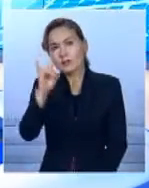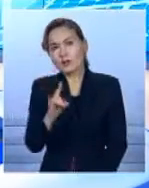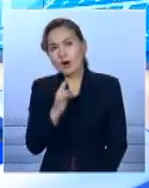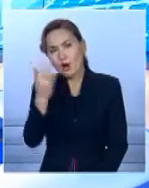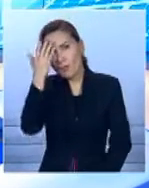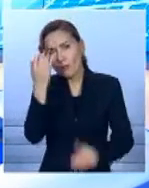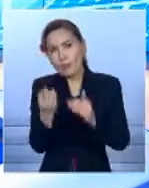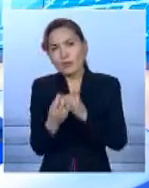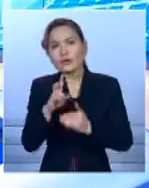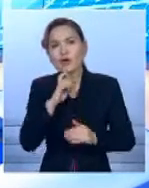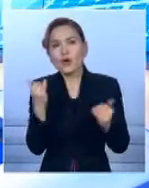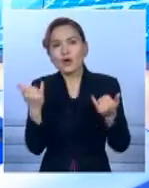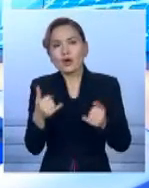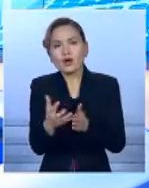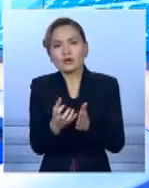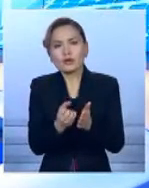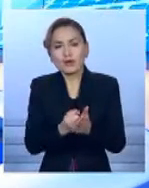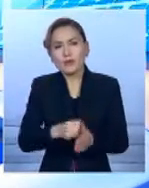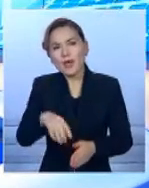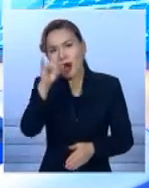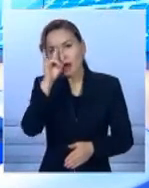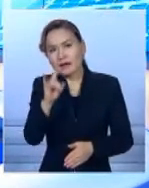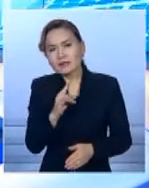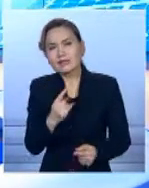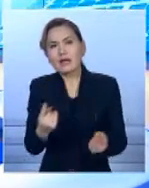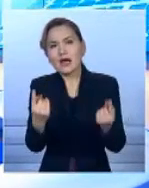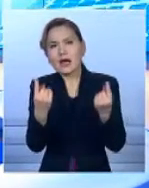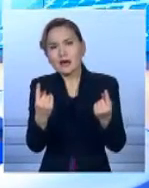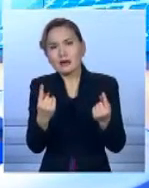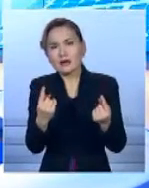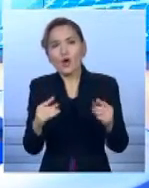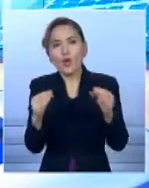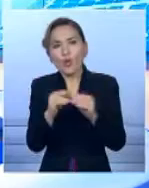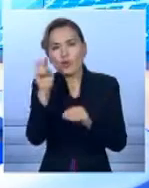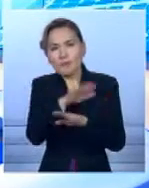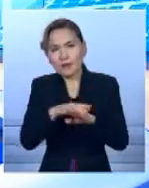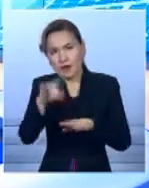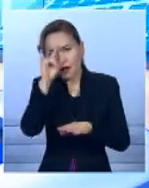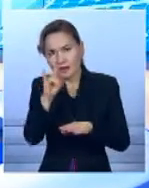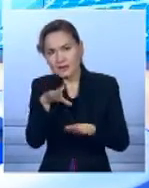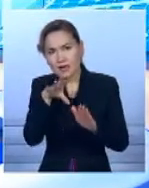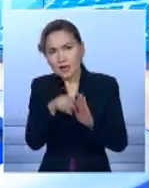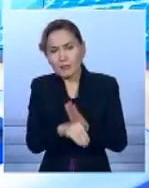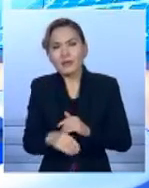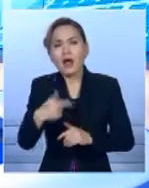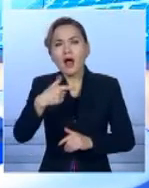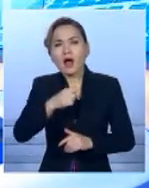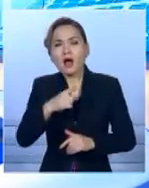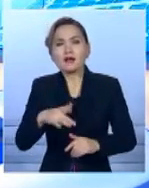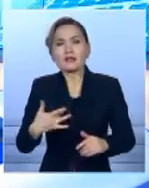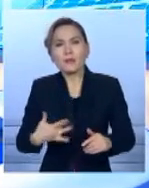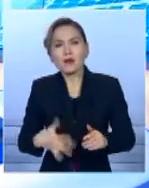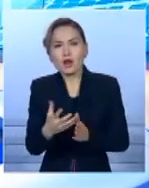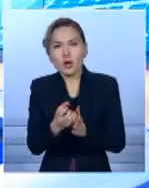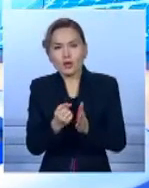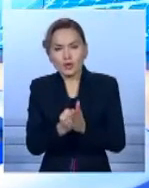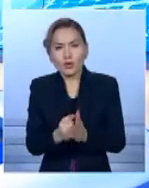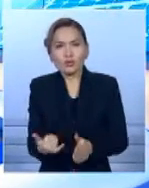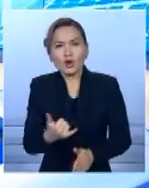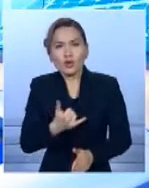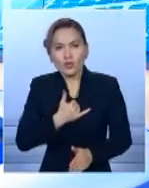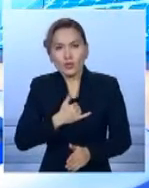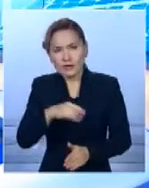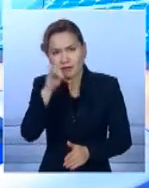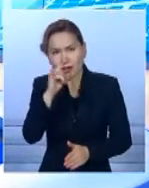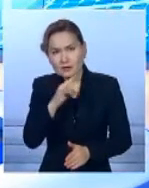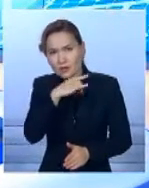Қазақстан мұнай қоры жағынан жетекші деп танылған еңірі 10 мемлекеттің қатарына кіреді. Газ және өзге де минералды ресурстардың молшылығына қарамастан,